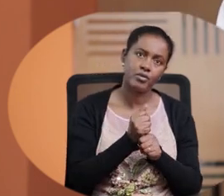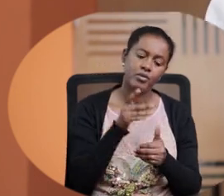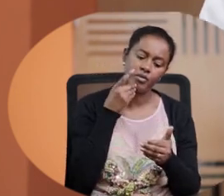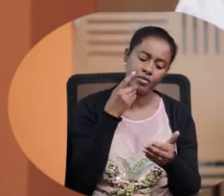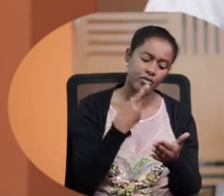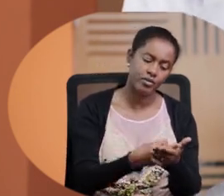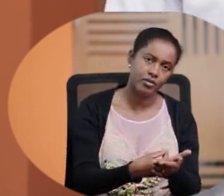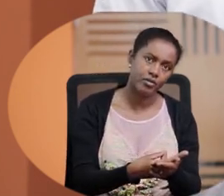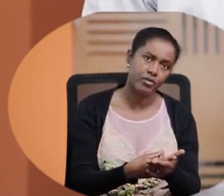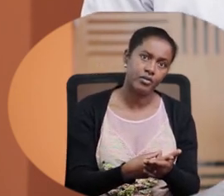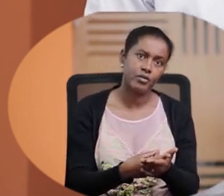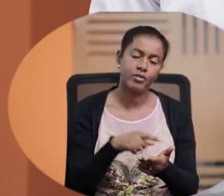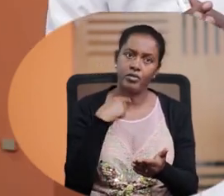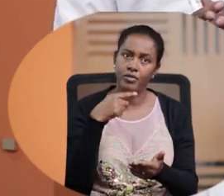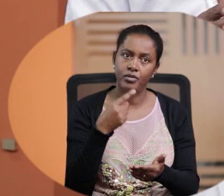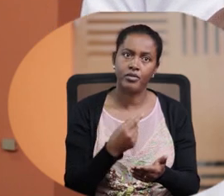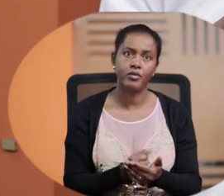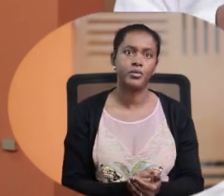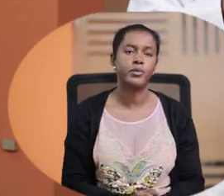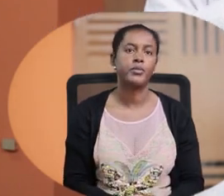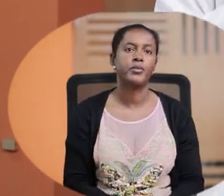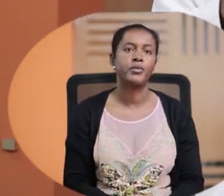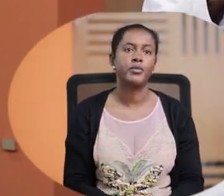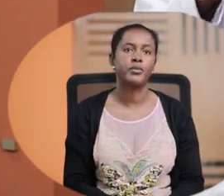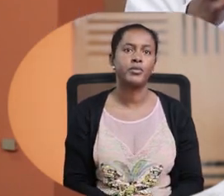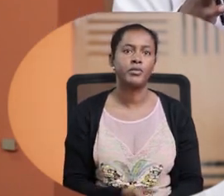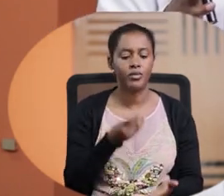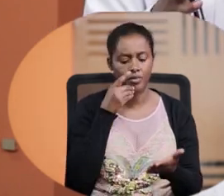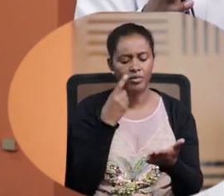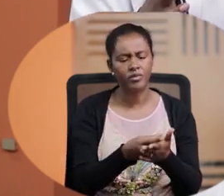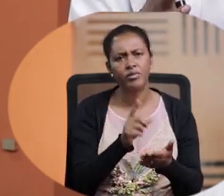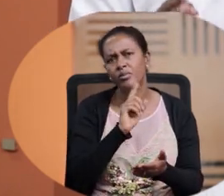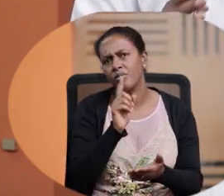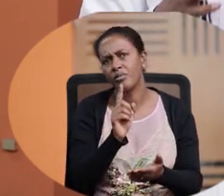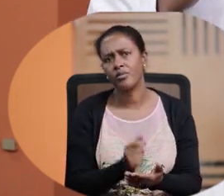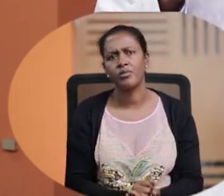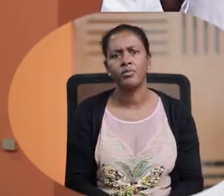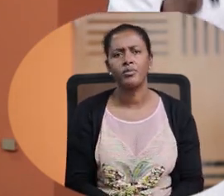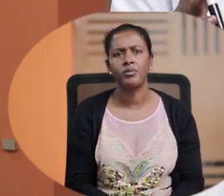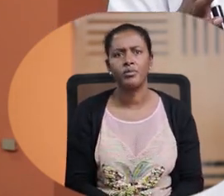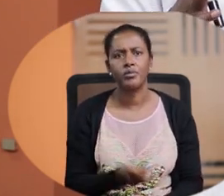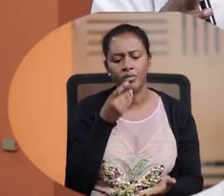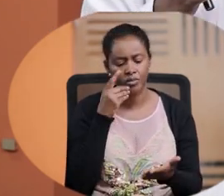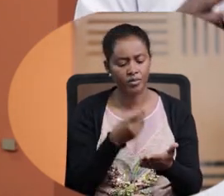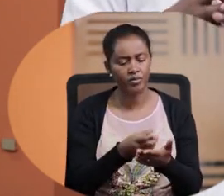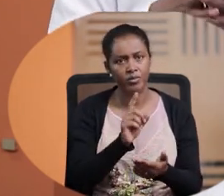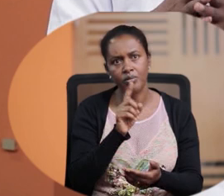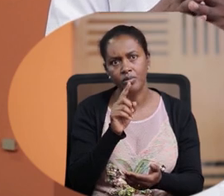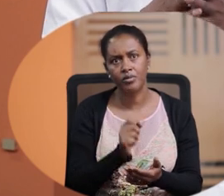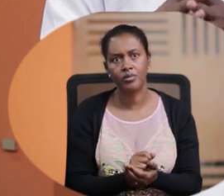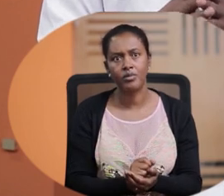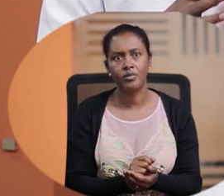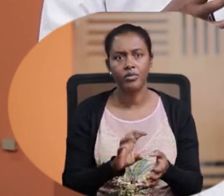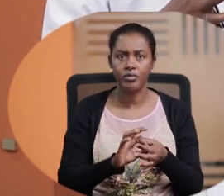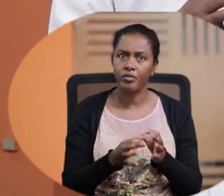daataa. Qabannaa daataa jedha. Daataa jechuun maayi? Daataa jechuun maayini? Hiikoo daataa